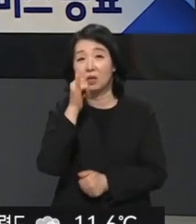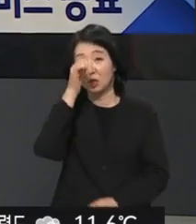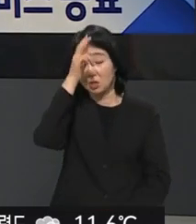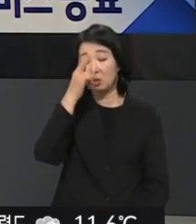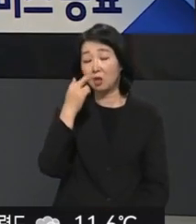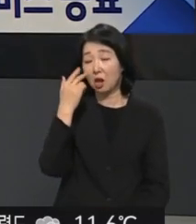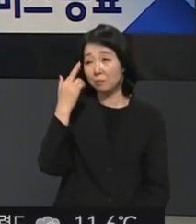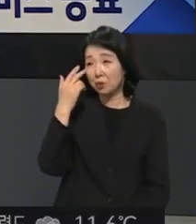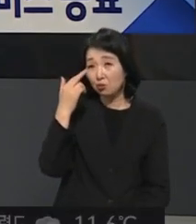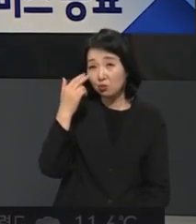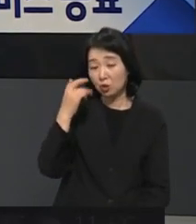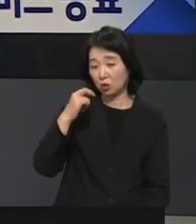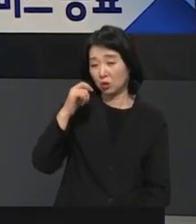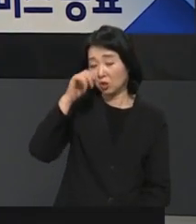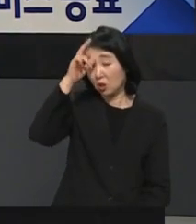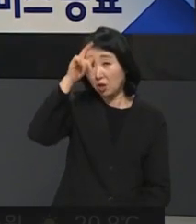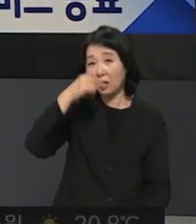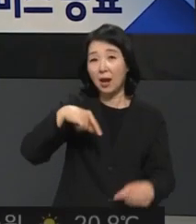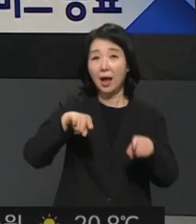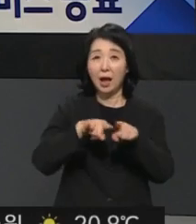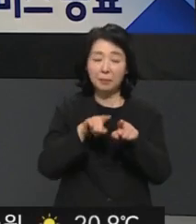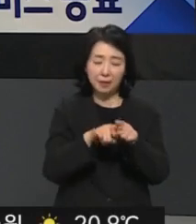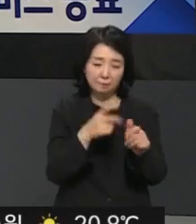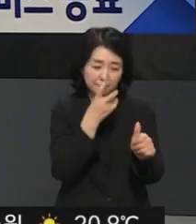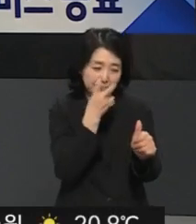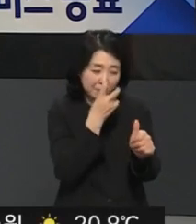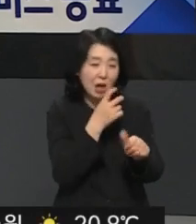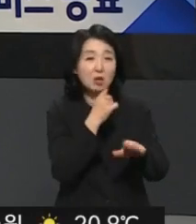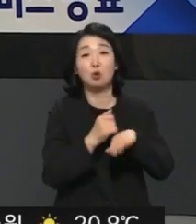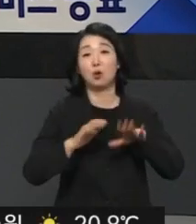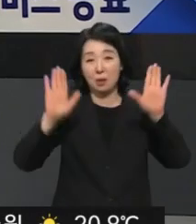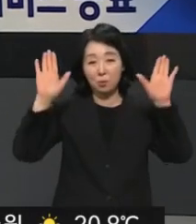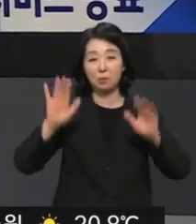협력으로 수사망을 좁히자 결국 항복한 것으로 보입니다.